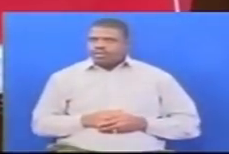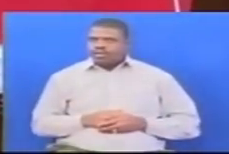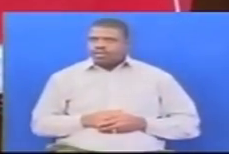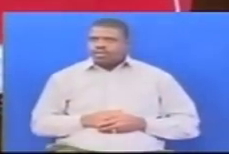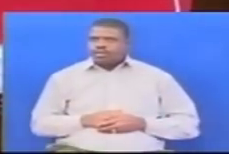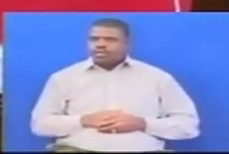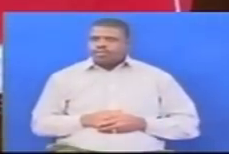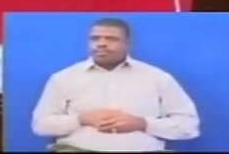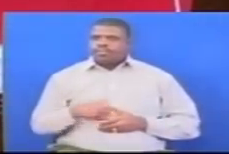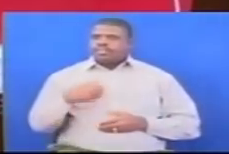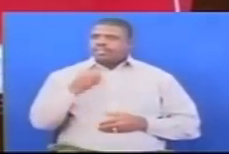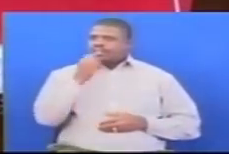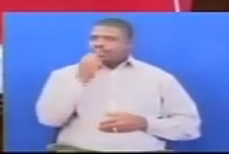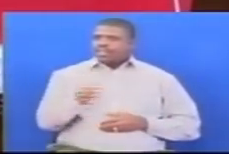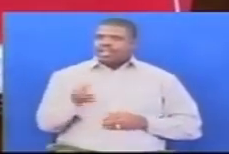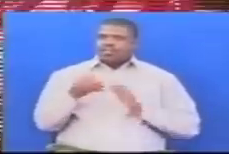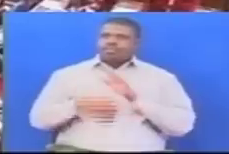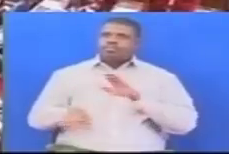Taarifa mwenyekiti.